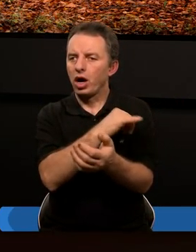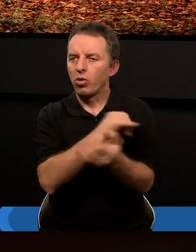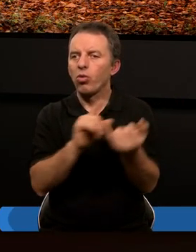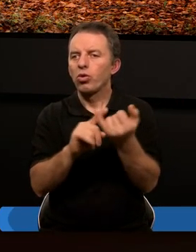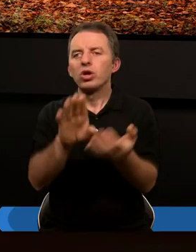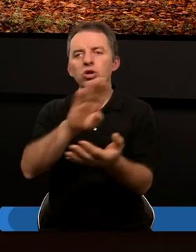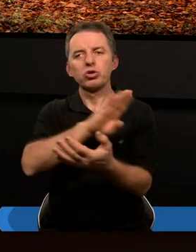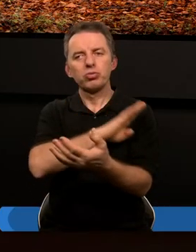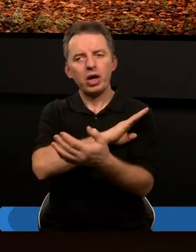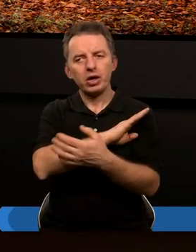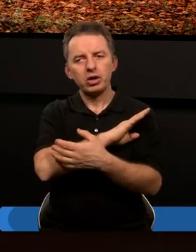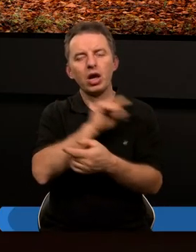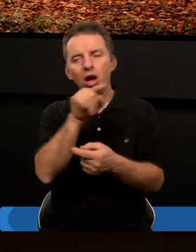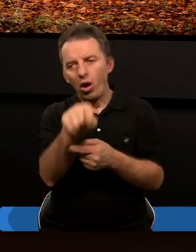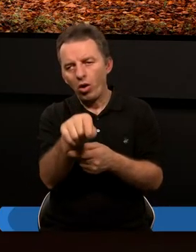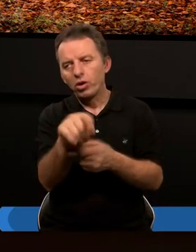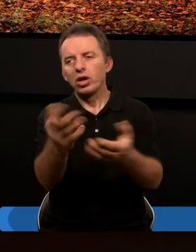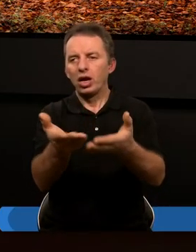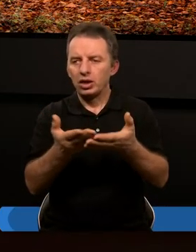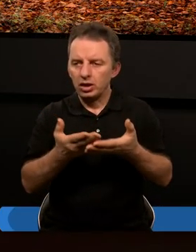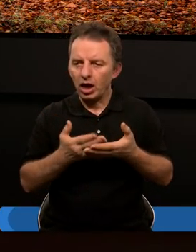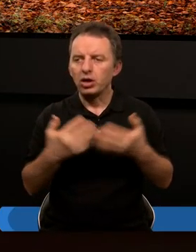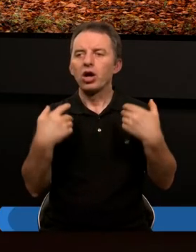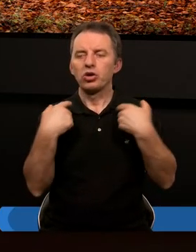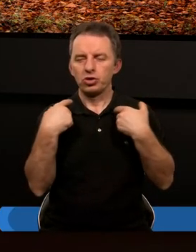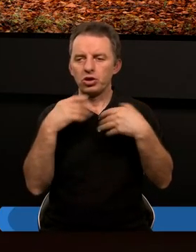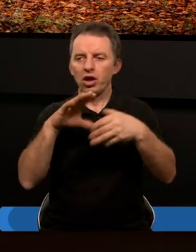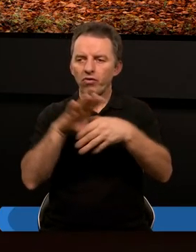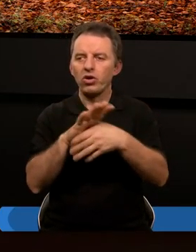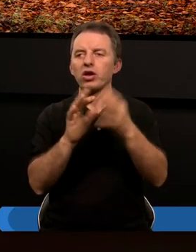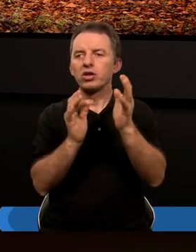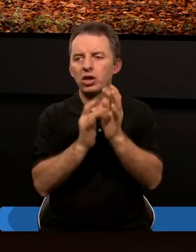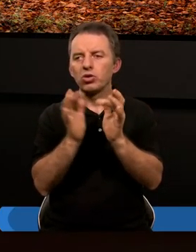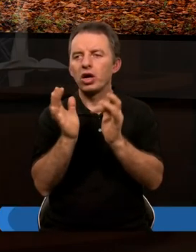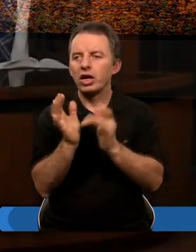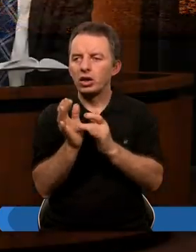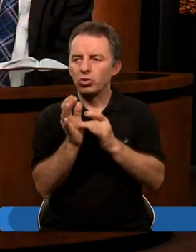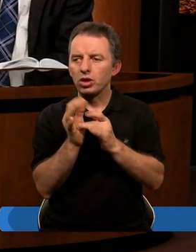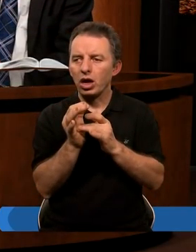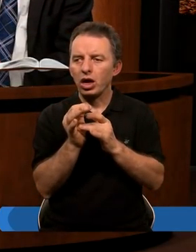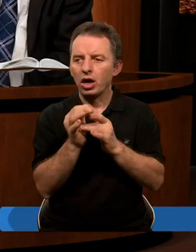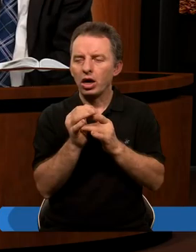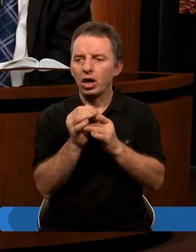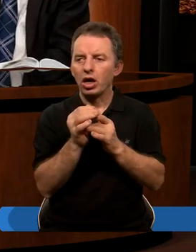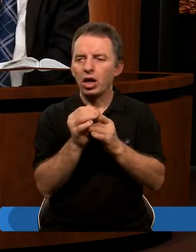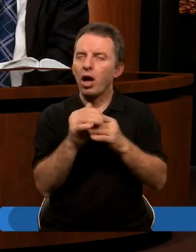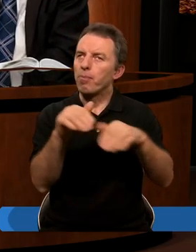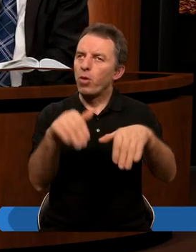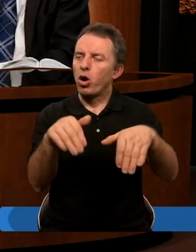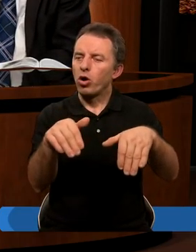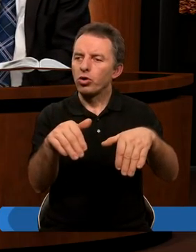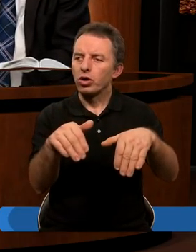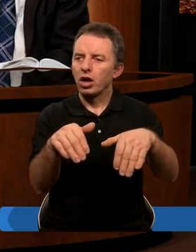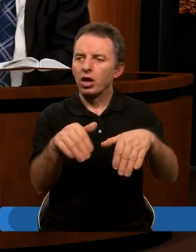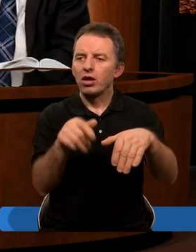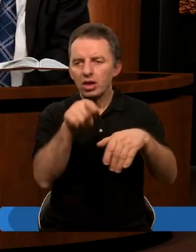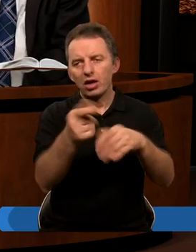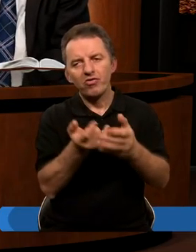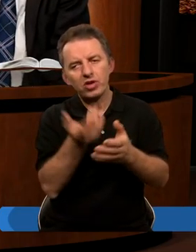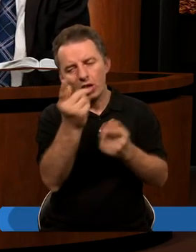śmierci. On daje żyć życie w Jezusie Chrystusie. Może wielu